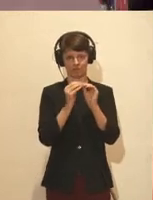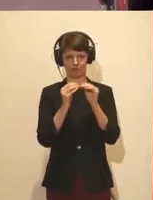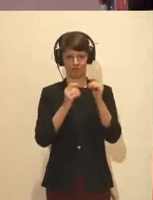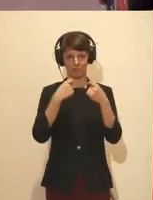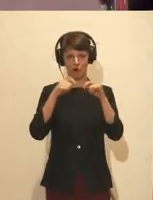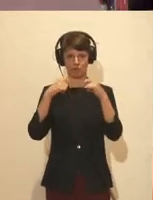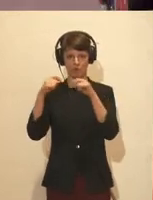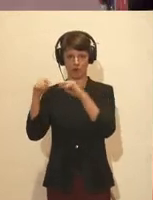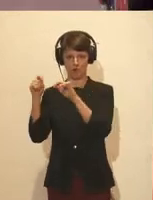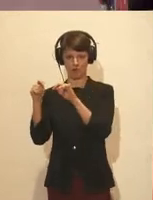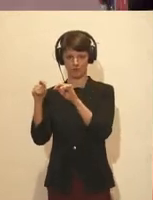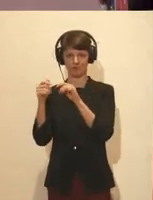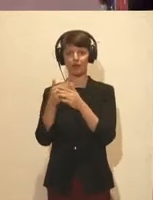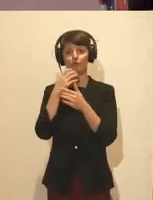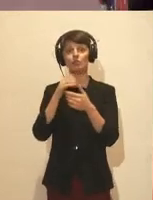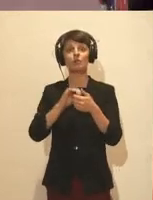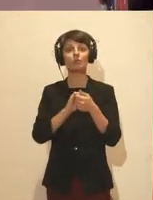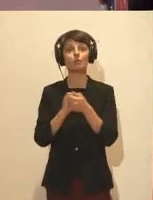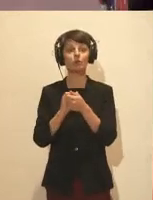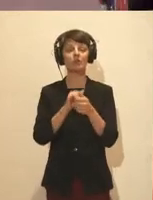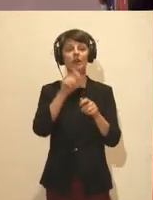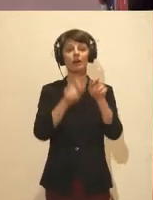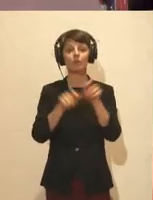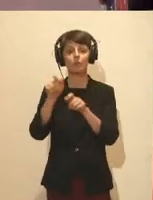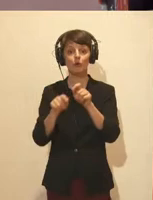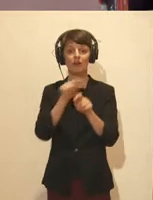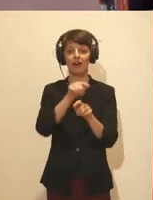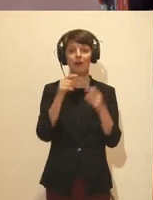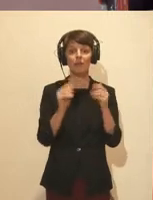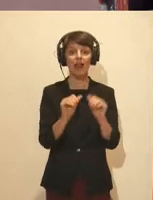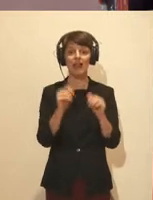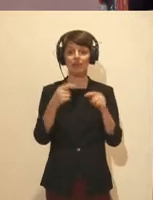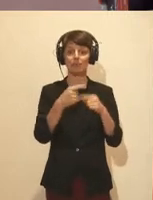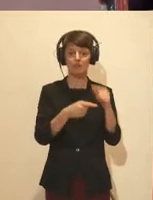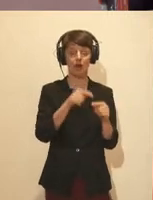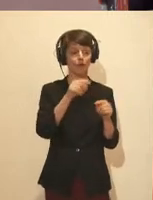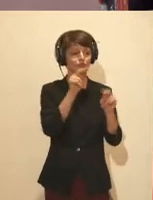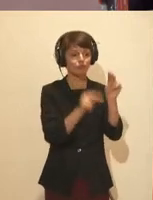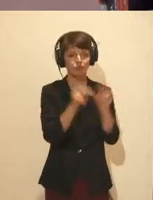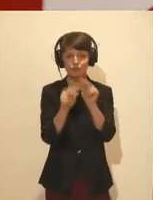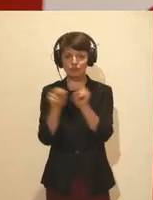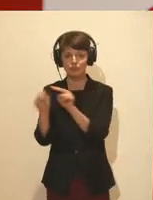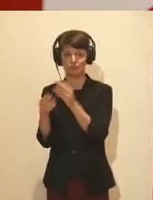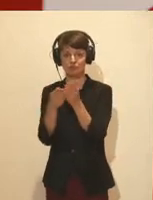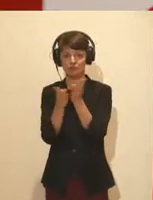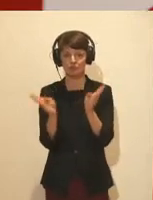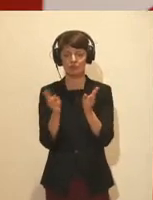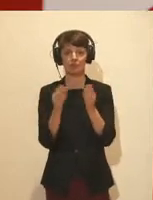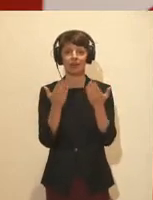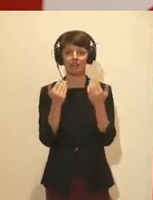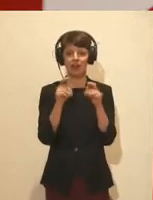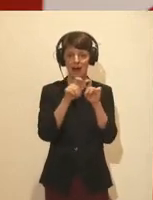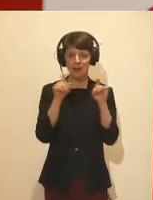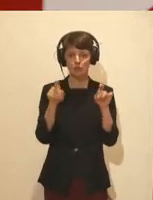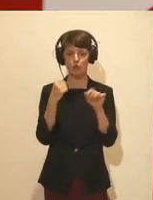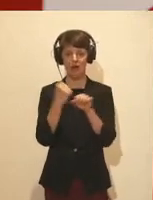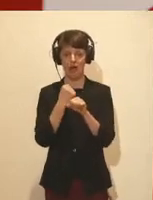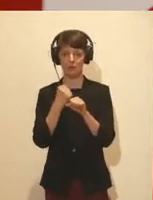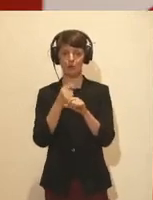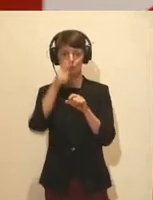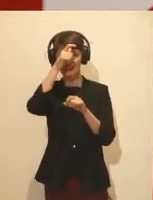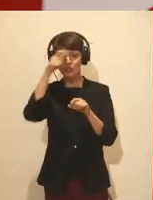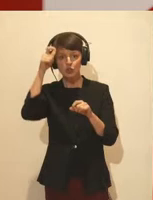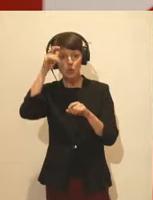nicht zustande bringen möchte von bürgern und bürgern mit ganz unterschiedlichen lebensläufen mit leuten die in werbeagenturen arbeiten oder als